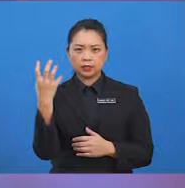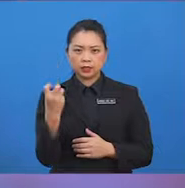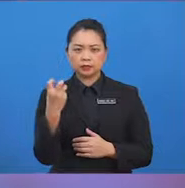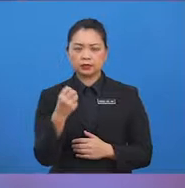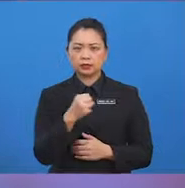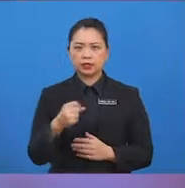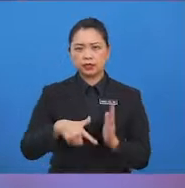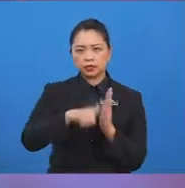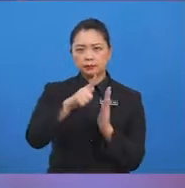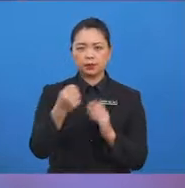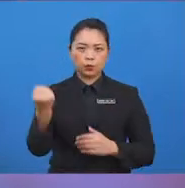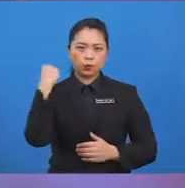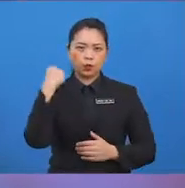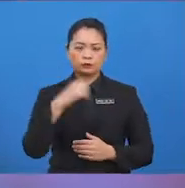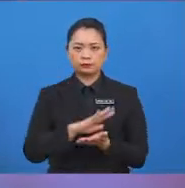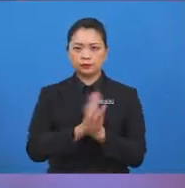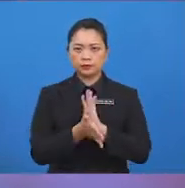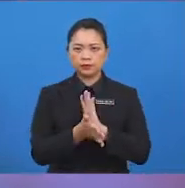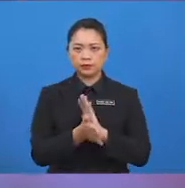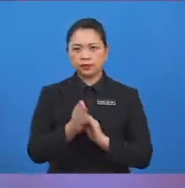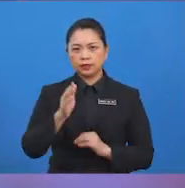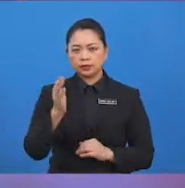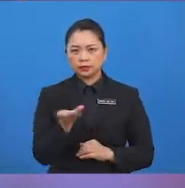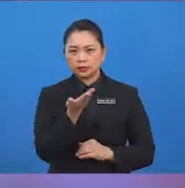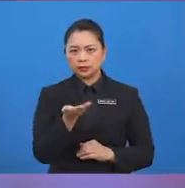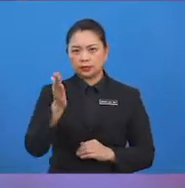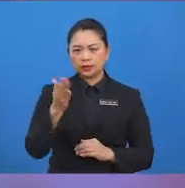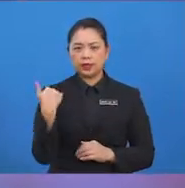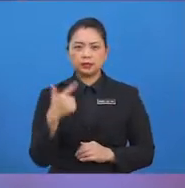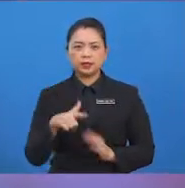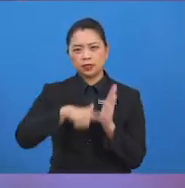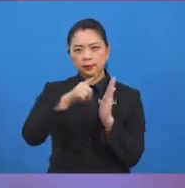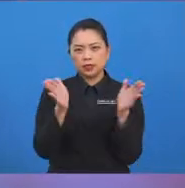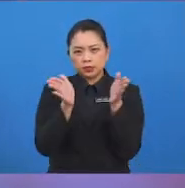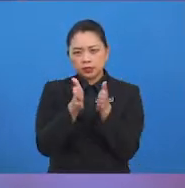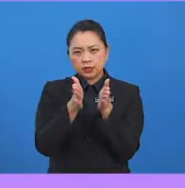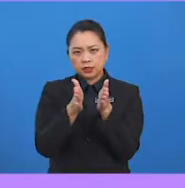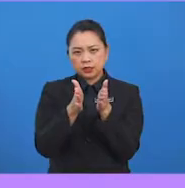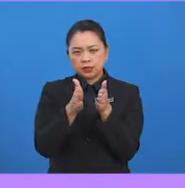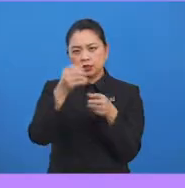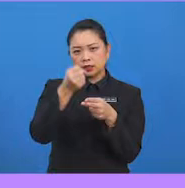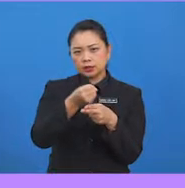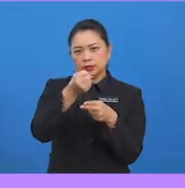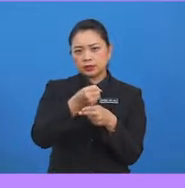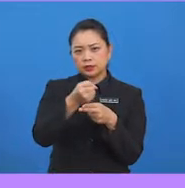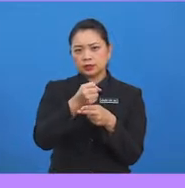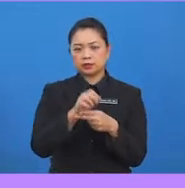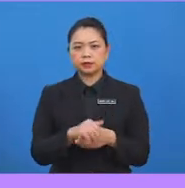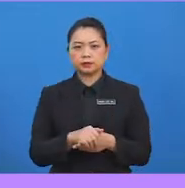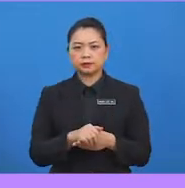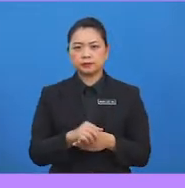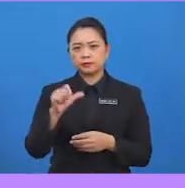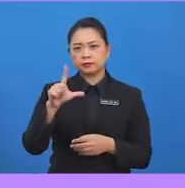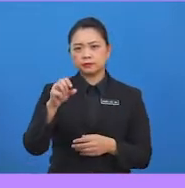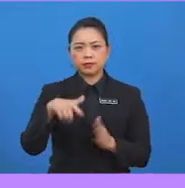lebih kuat. Maka, diameter lekuk adalah lebih kecil. Kesimpulannya, aloi lebih